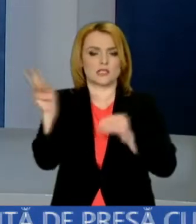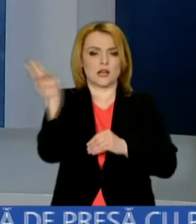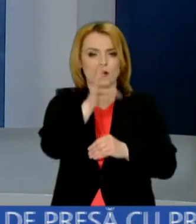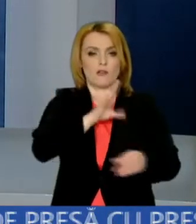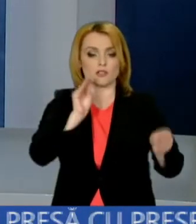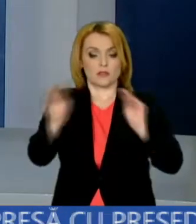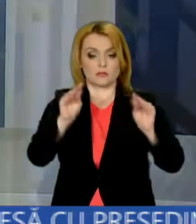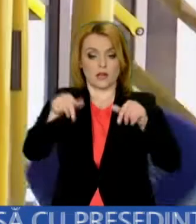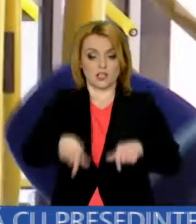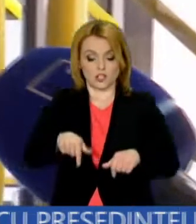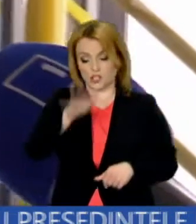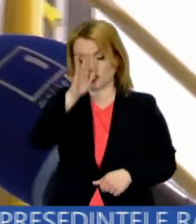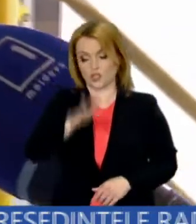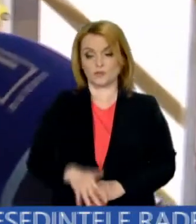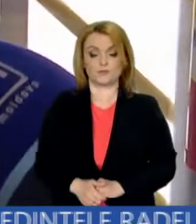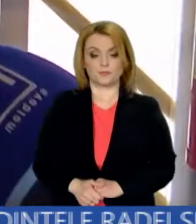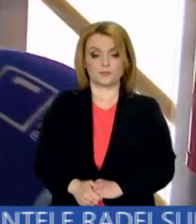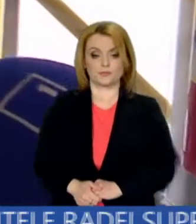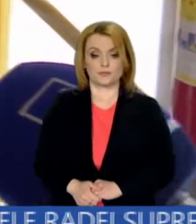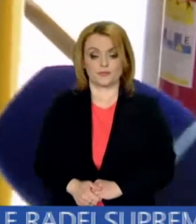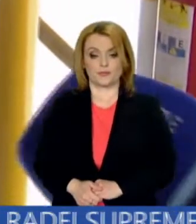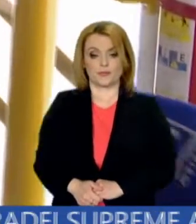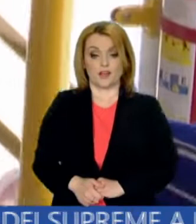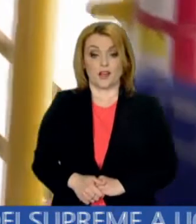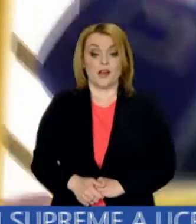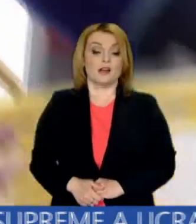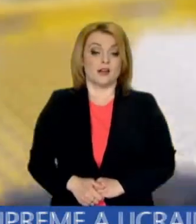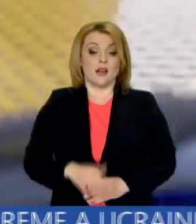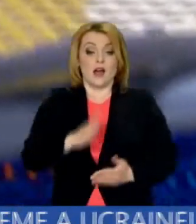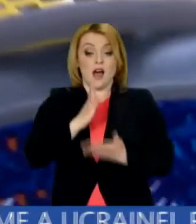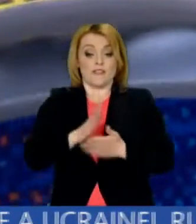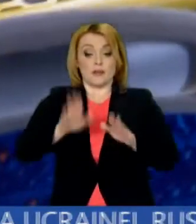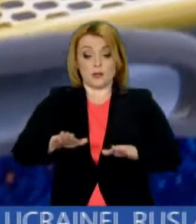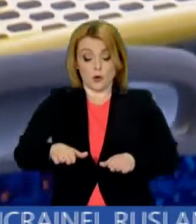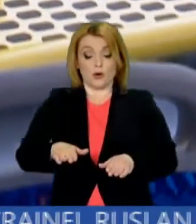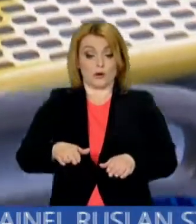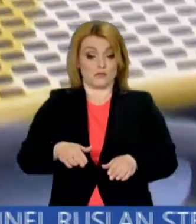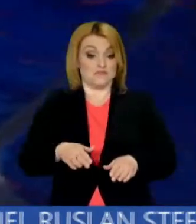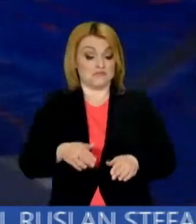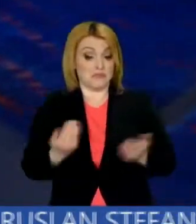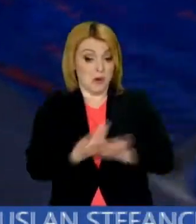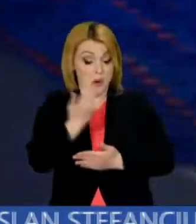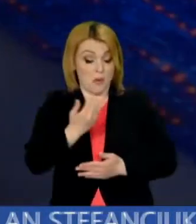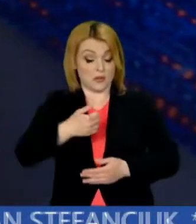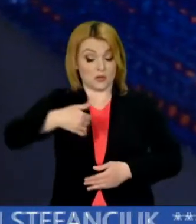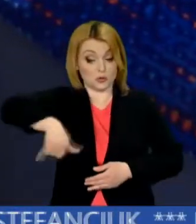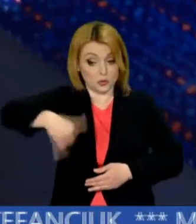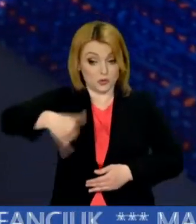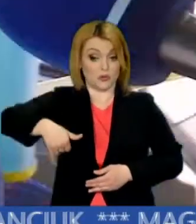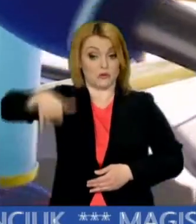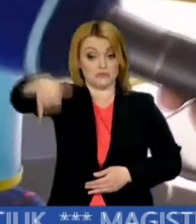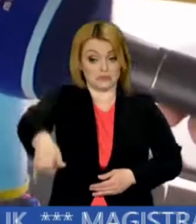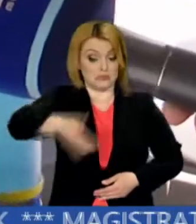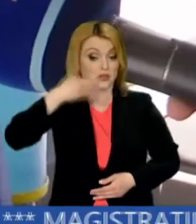Transport Electric. Nu avem aici locuri pentru genți, bagaje, pentru telefoane,